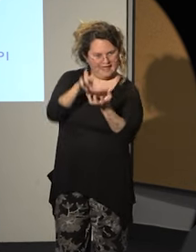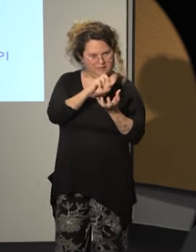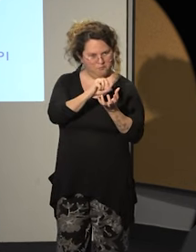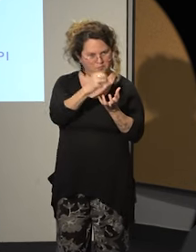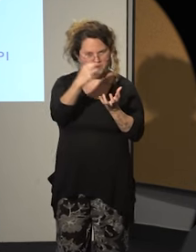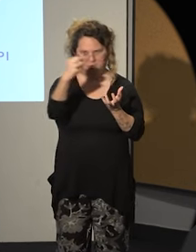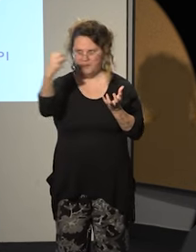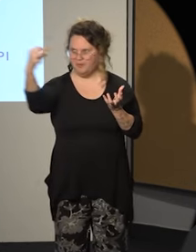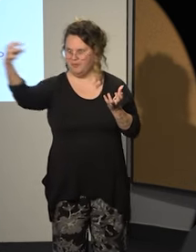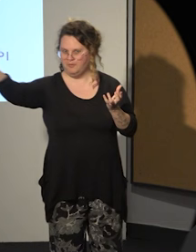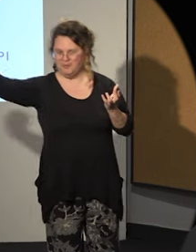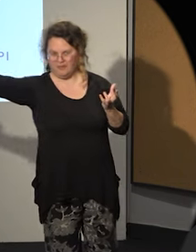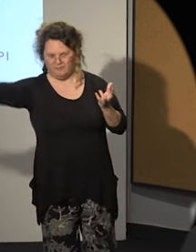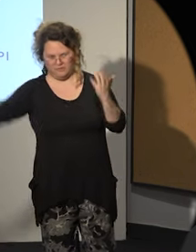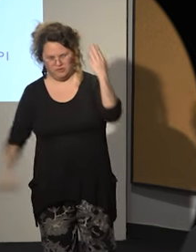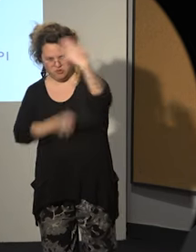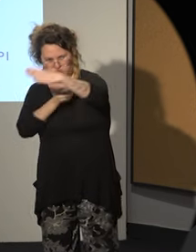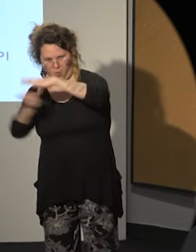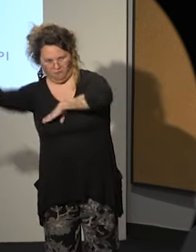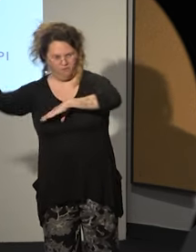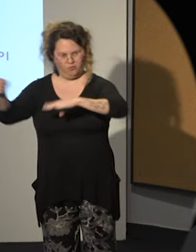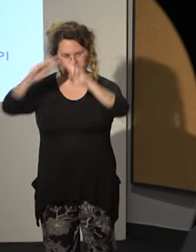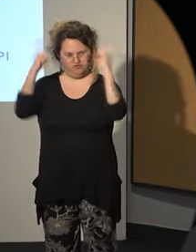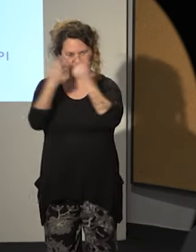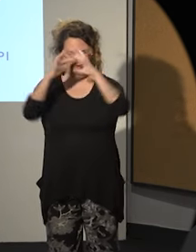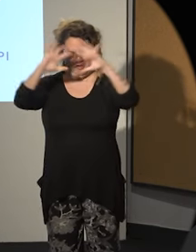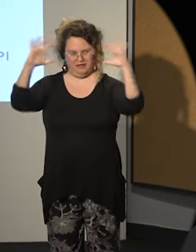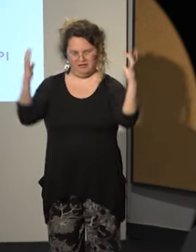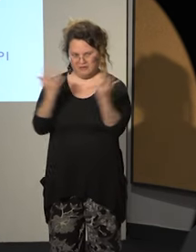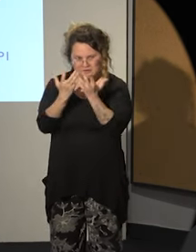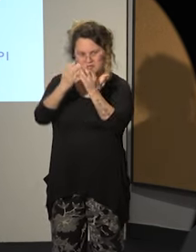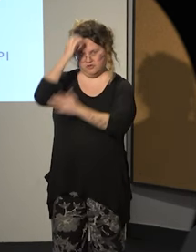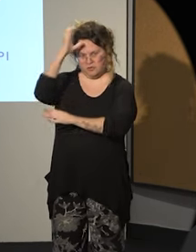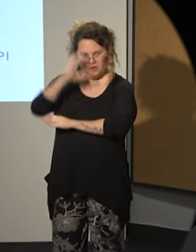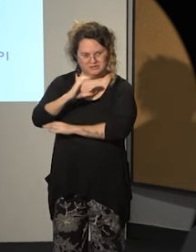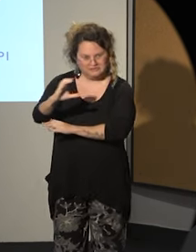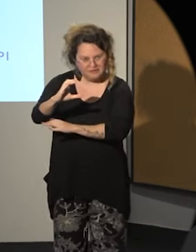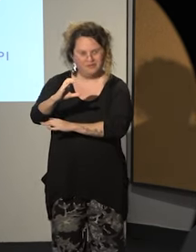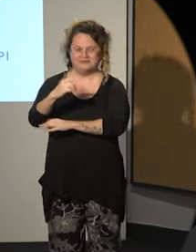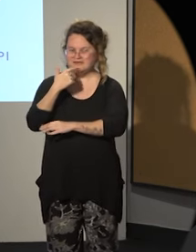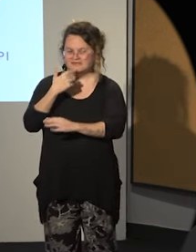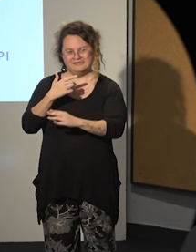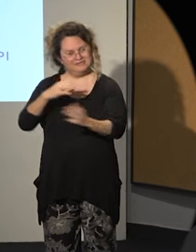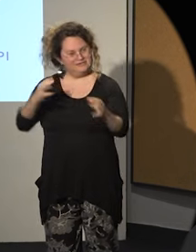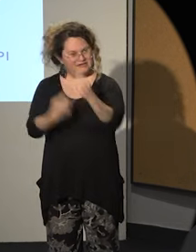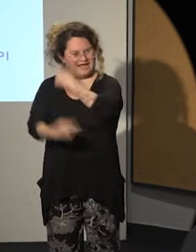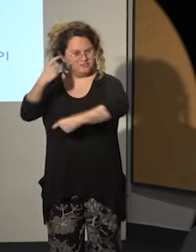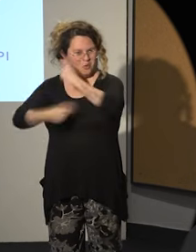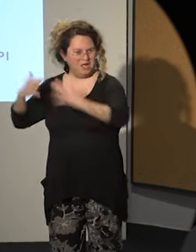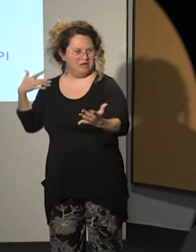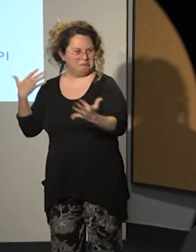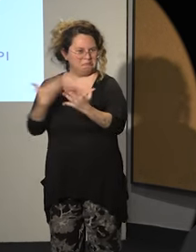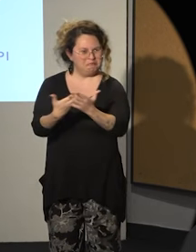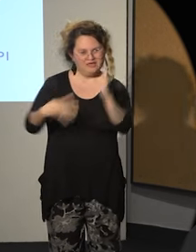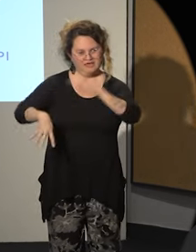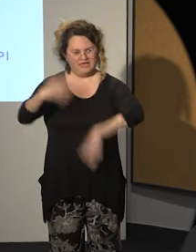plus loin, de plus en plus loin. Jusqu'à quelle distance? Eh bien, on faisait une petite boutade là-dessus, un petit peu moins de 14 milliards d'années. Et aujourd'hui, on peut préciser, ça